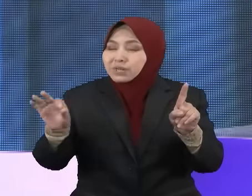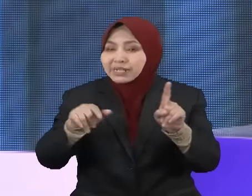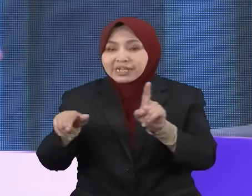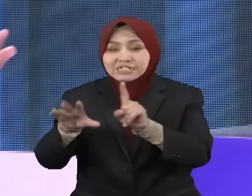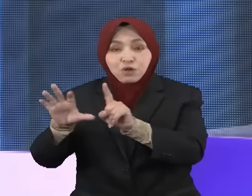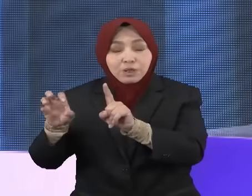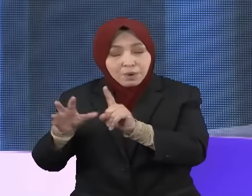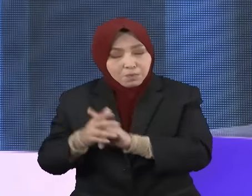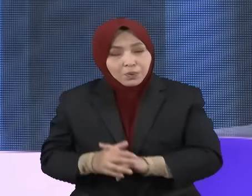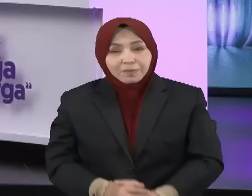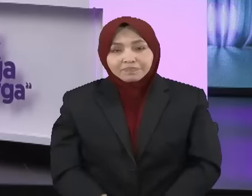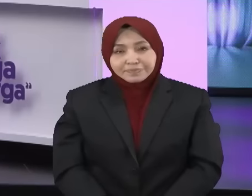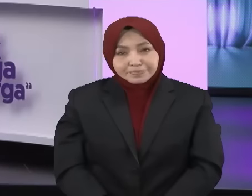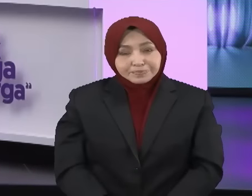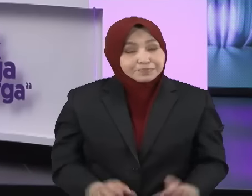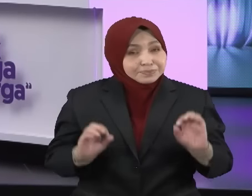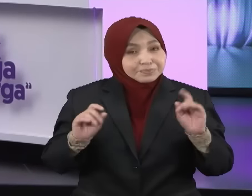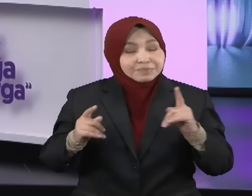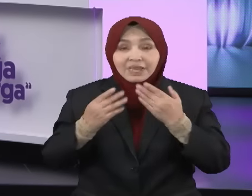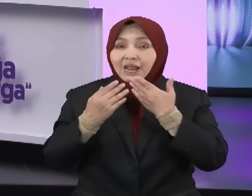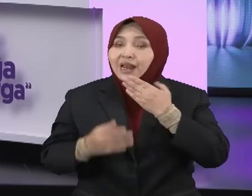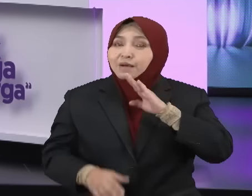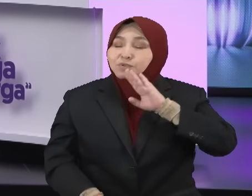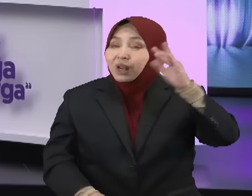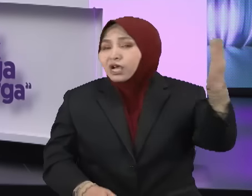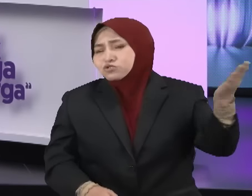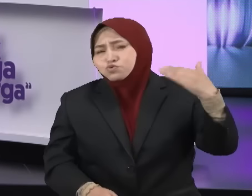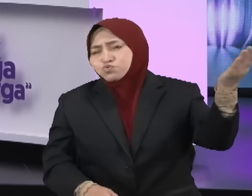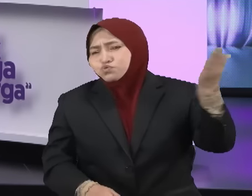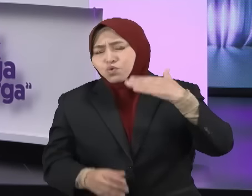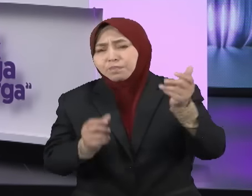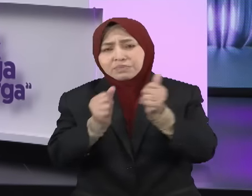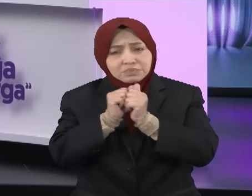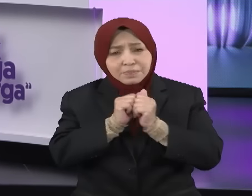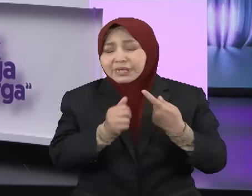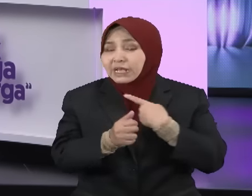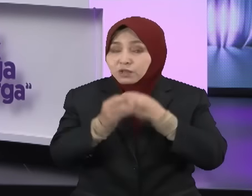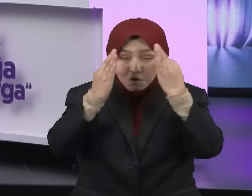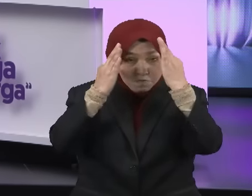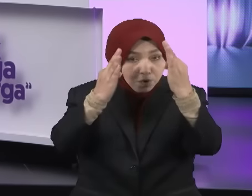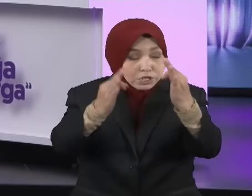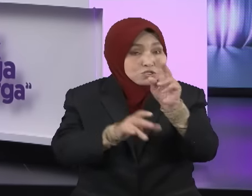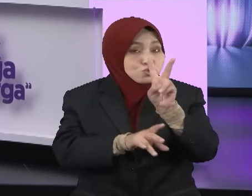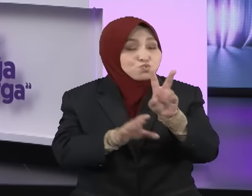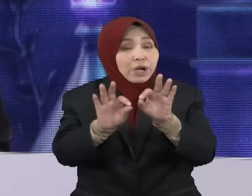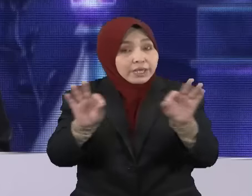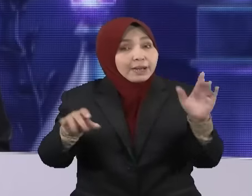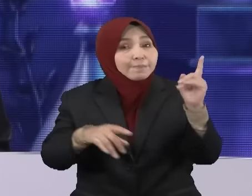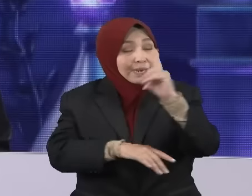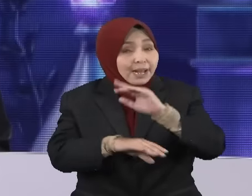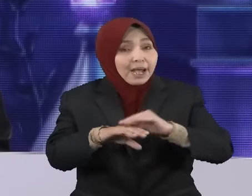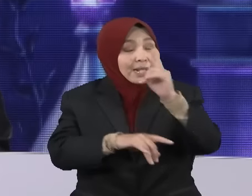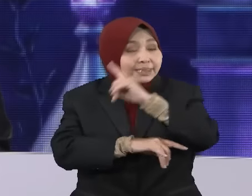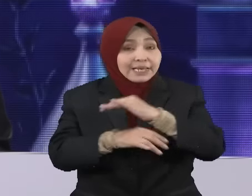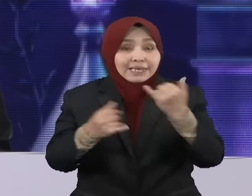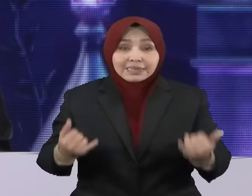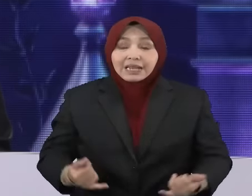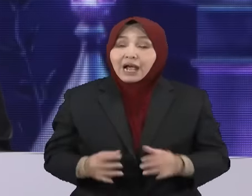Ustaz Tirmizi Ali. Baik, alhamdulillah. Jom sama-sama kita fokus pada dua ayat lagi pada hari ini, daripada ayat